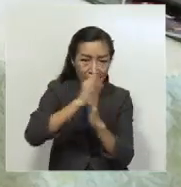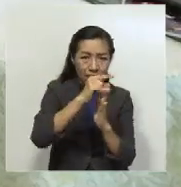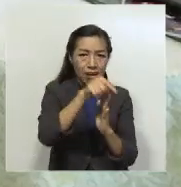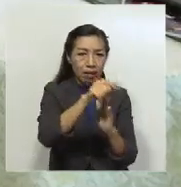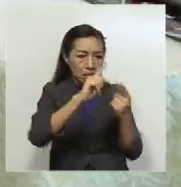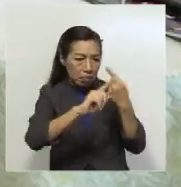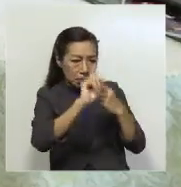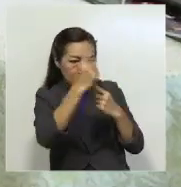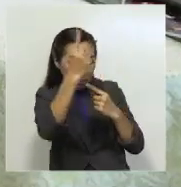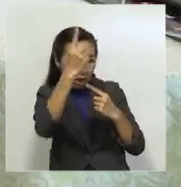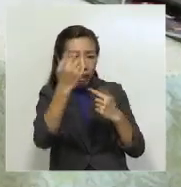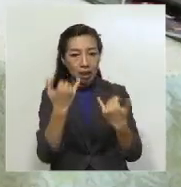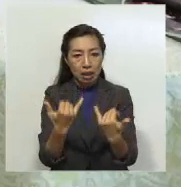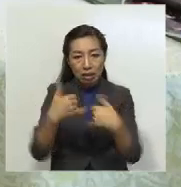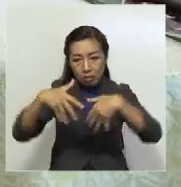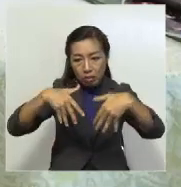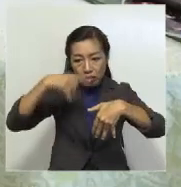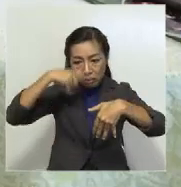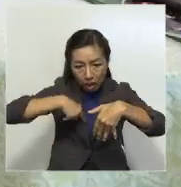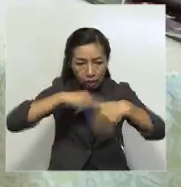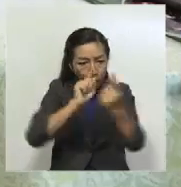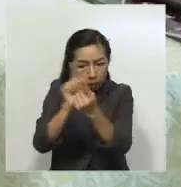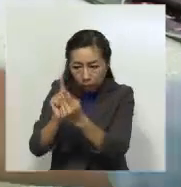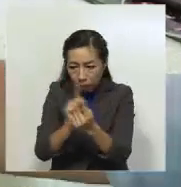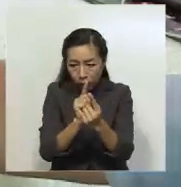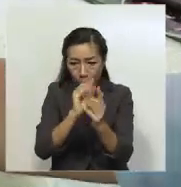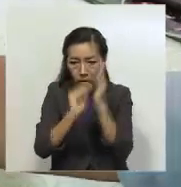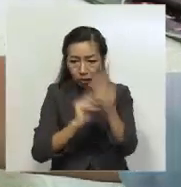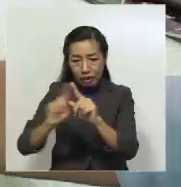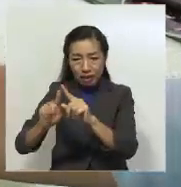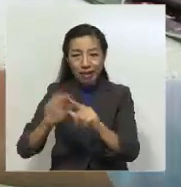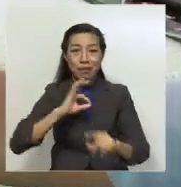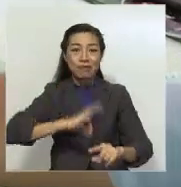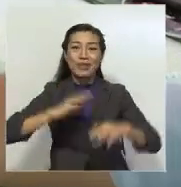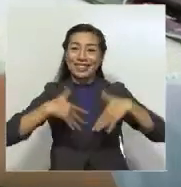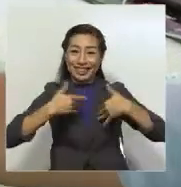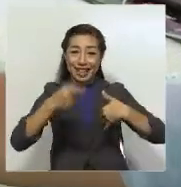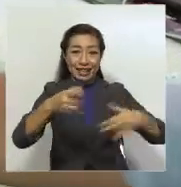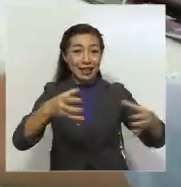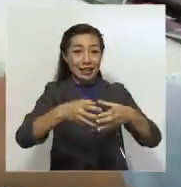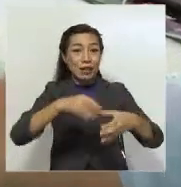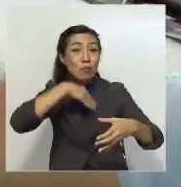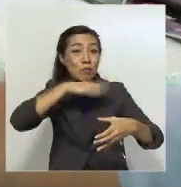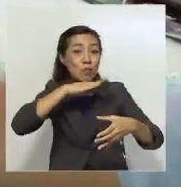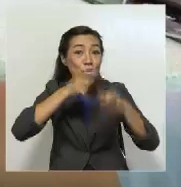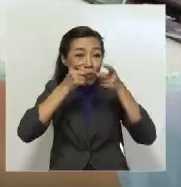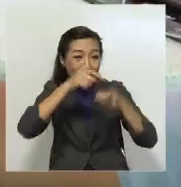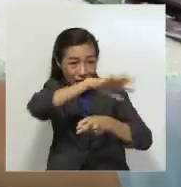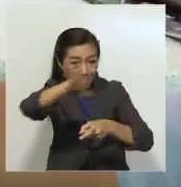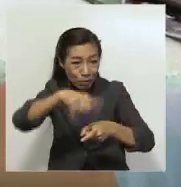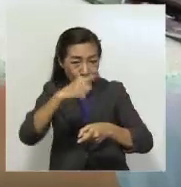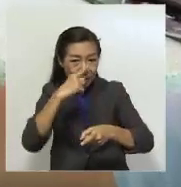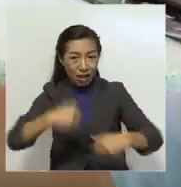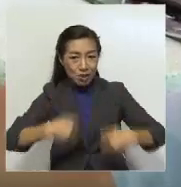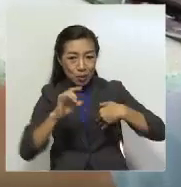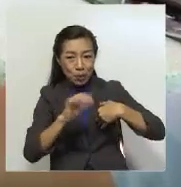กับพี่น้องชาวถอยเกือบทุกจังหวัดขอดีใจด้วยกับทีมหมูป่าทุกๆคนที่ไม่มีใครเป็นอะ